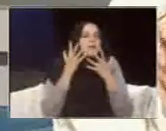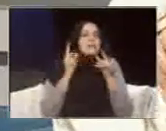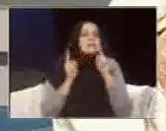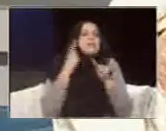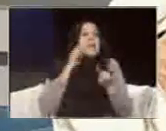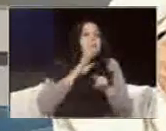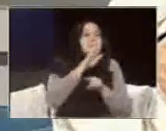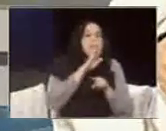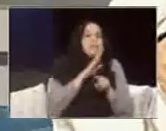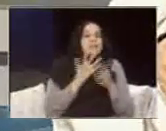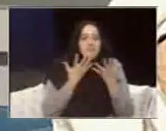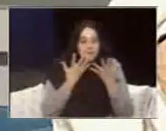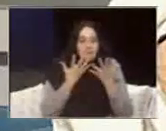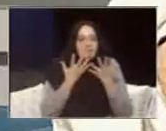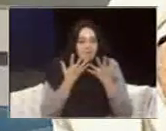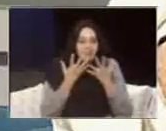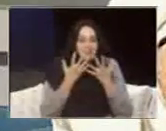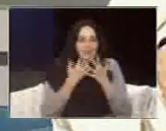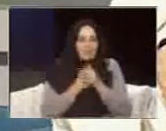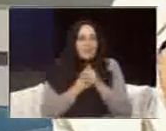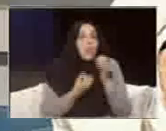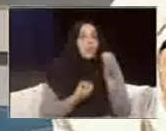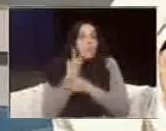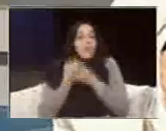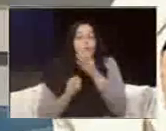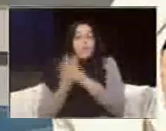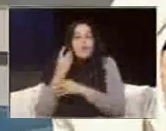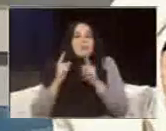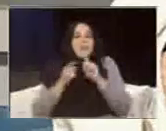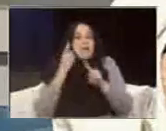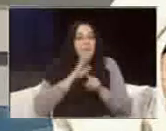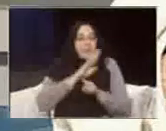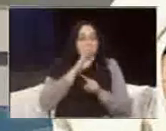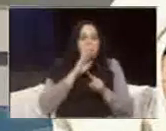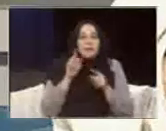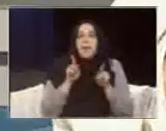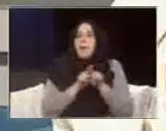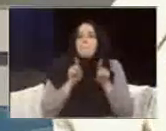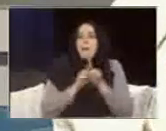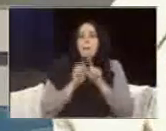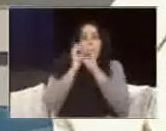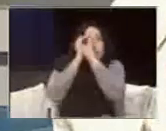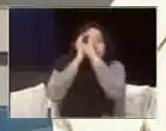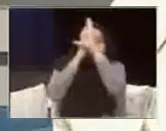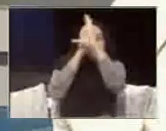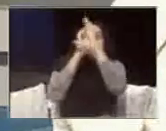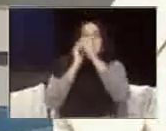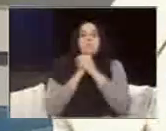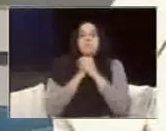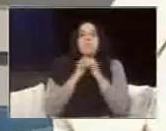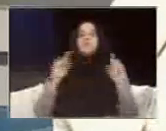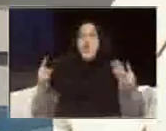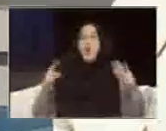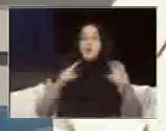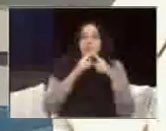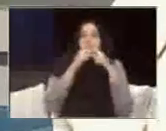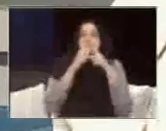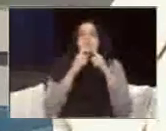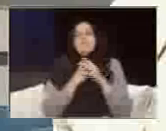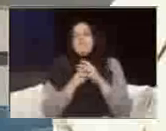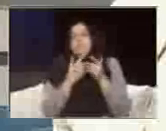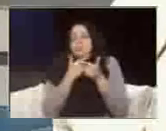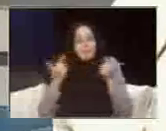التخصصات الطبية التي ظهرت في عالم اليوم، وكذلك الأمر في علم الفلك، وكذلك الأمر في الجيولوجيا